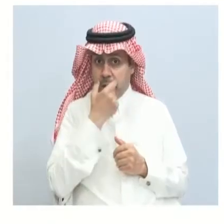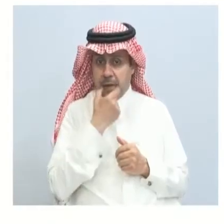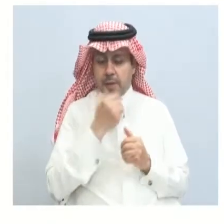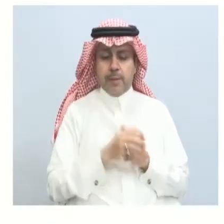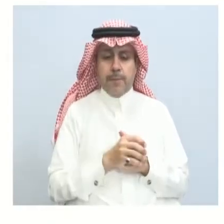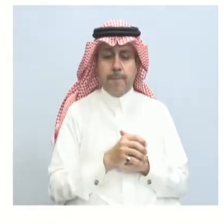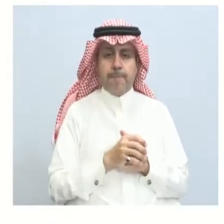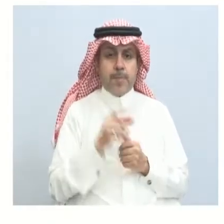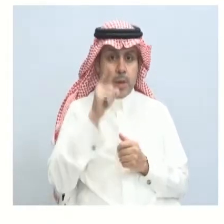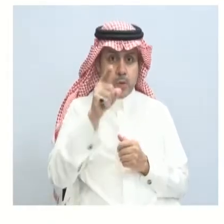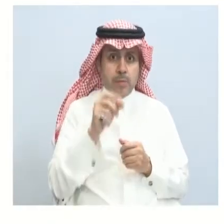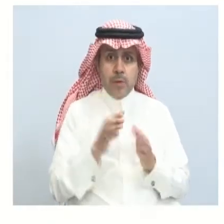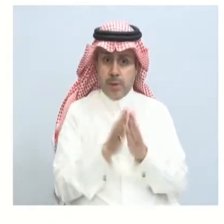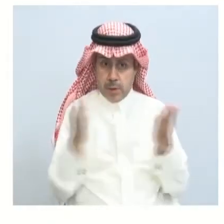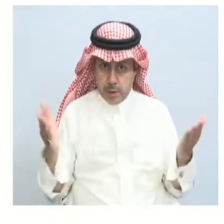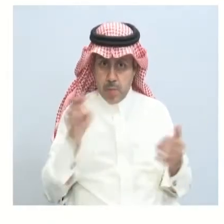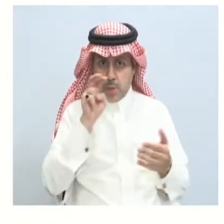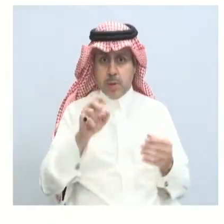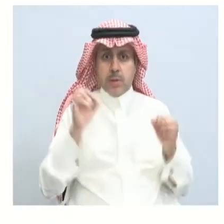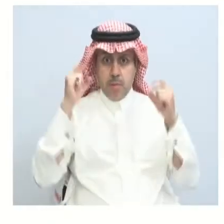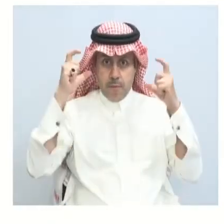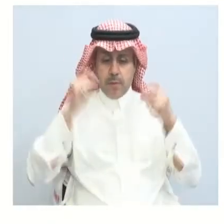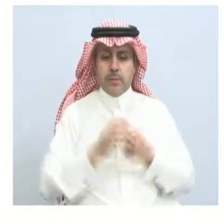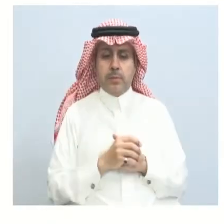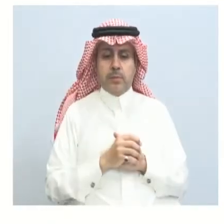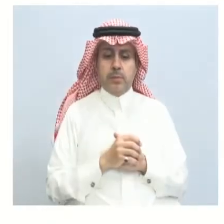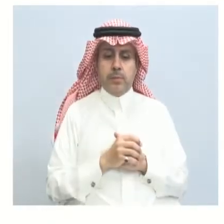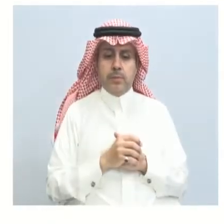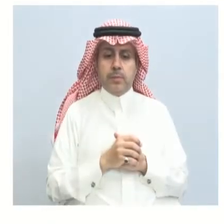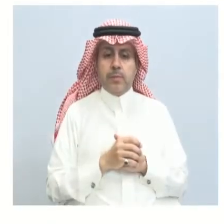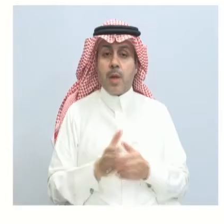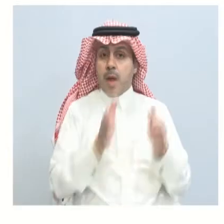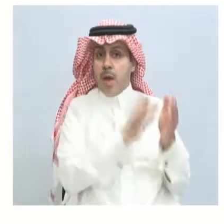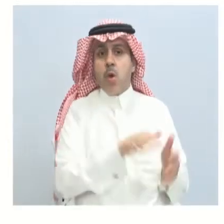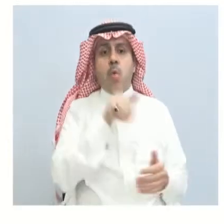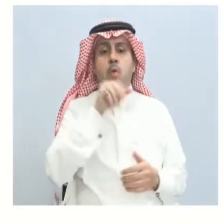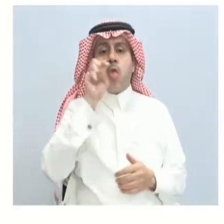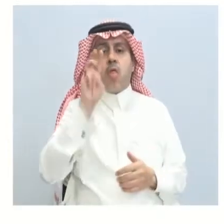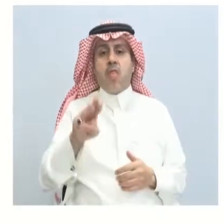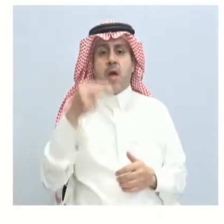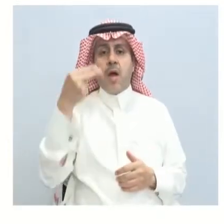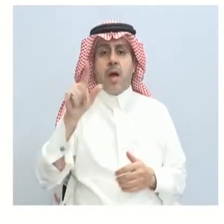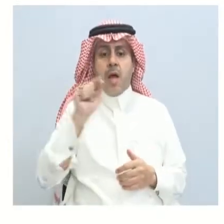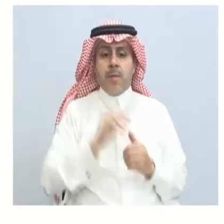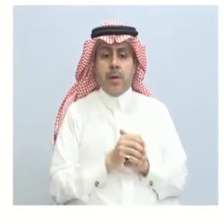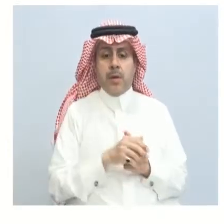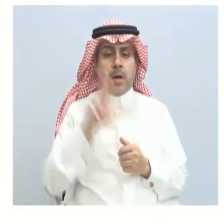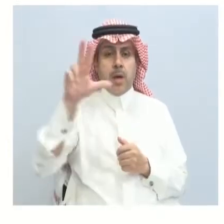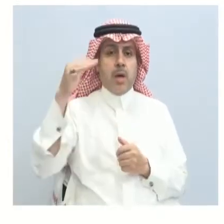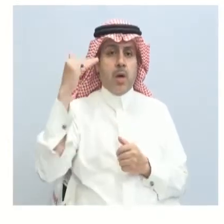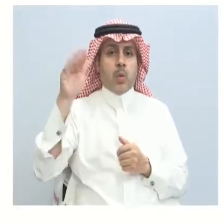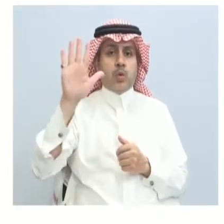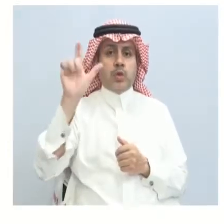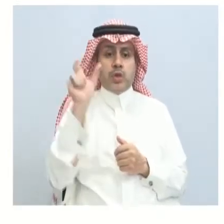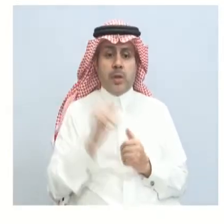نتمنى منكم التركيز في النص عن ابي ثعلبه الخشني رضي الله عنه